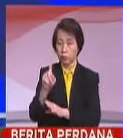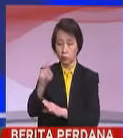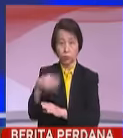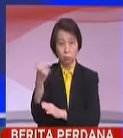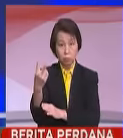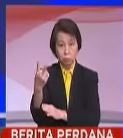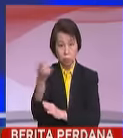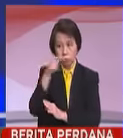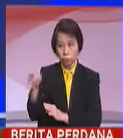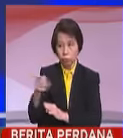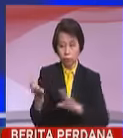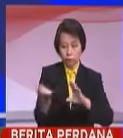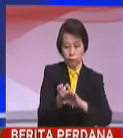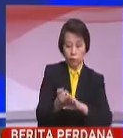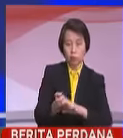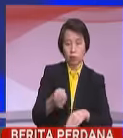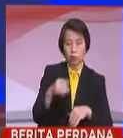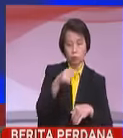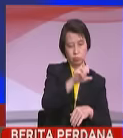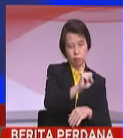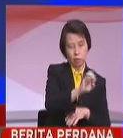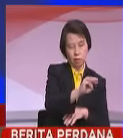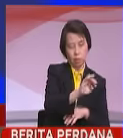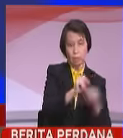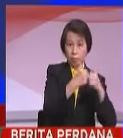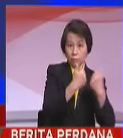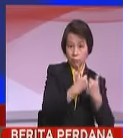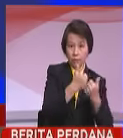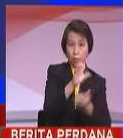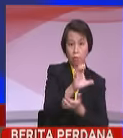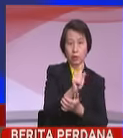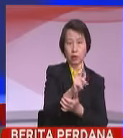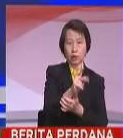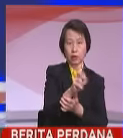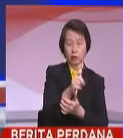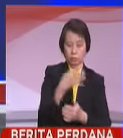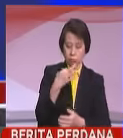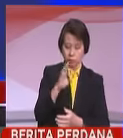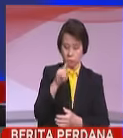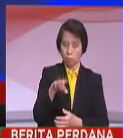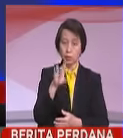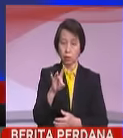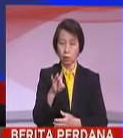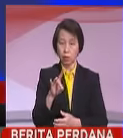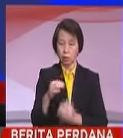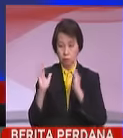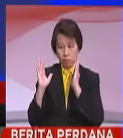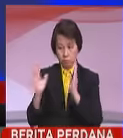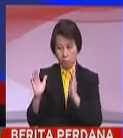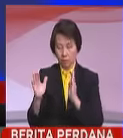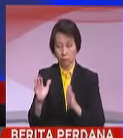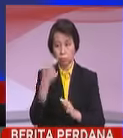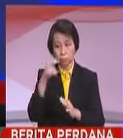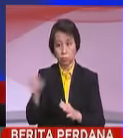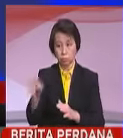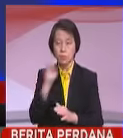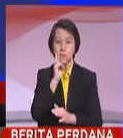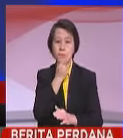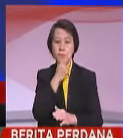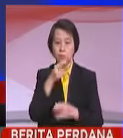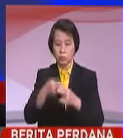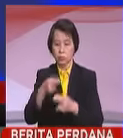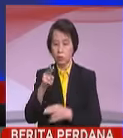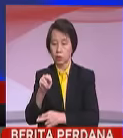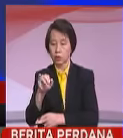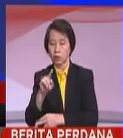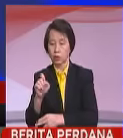Ia susulan pemfailan saman oleh Persatuan Pengguna Kedah Kek pada 19 Ogos lalu. Tempoh untuk pemilik restoran Nizar